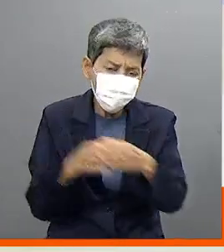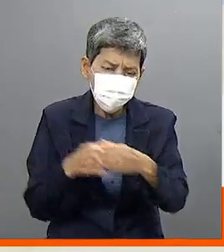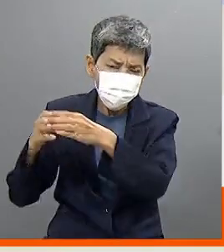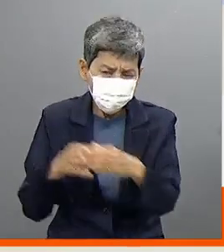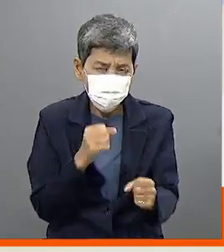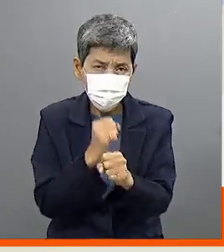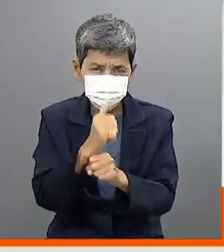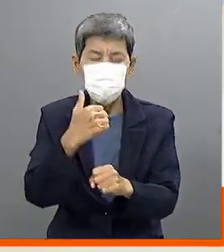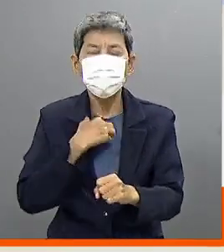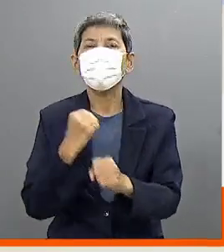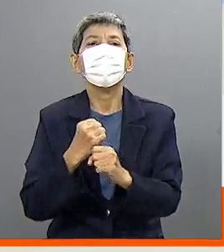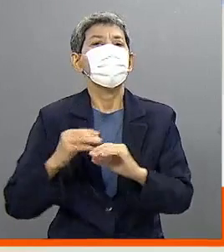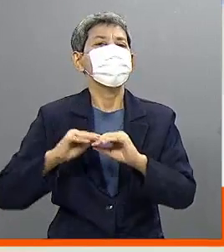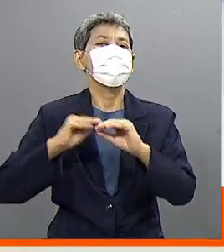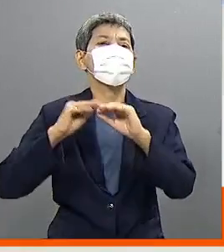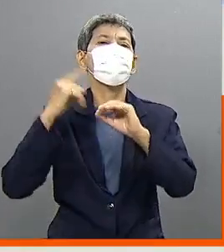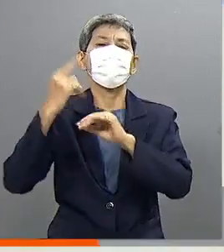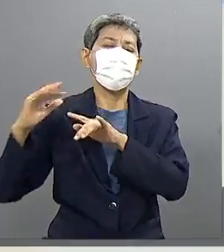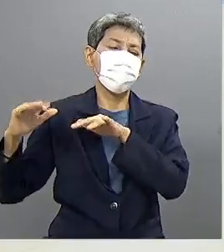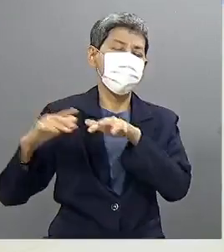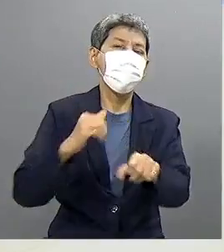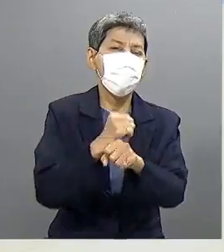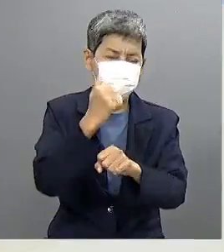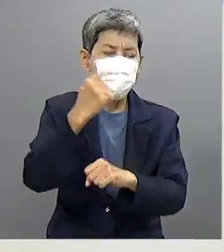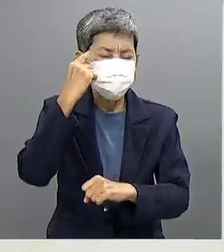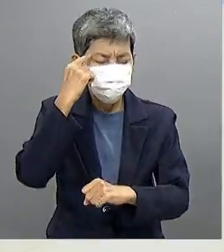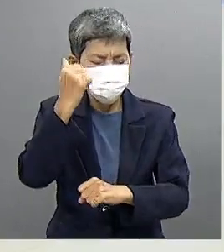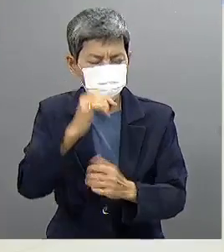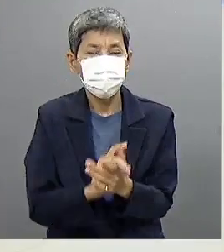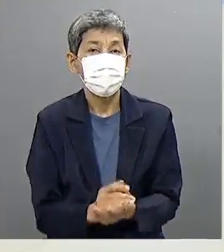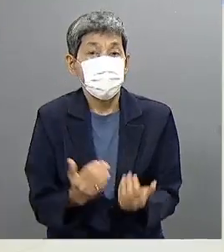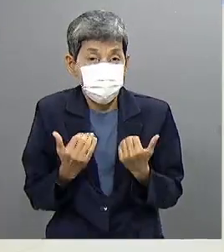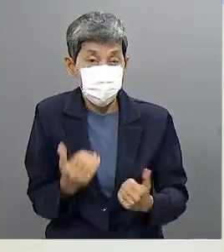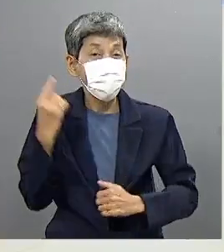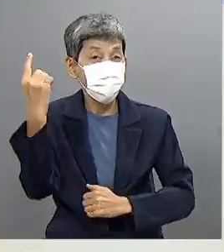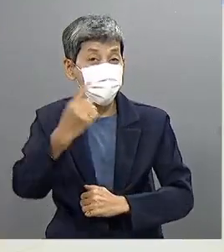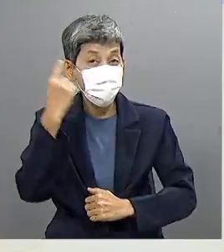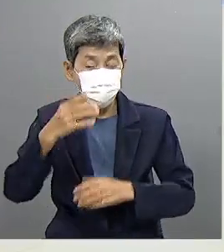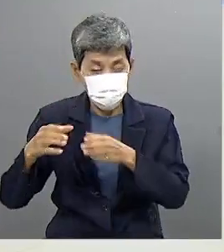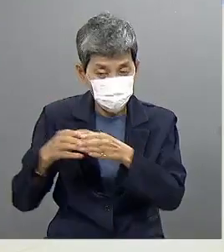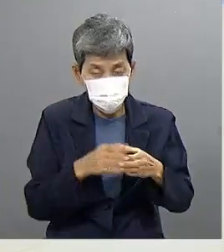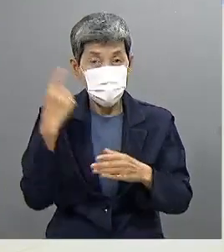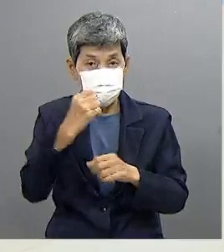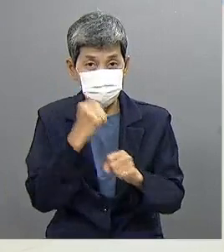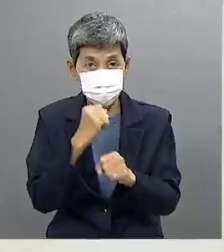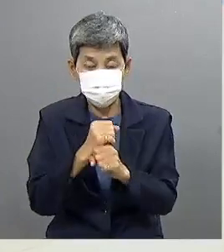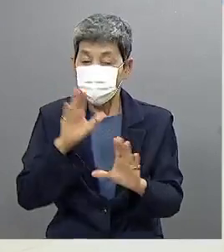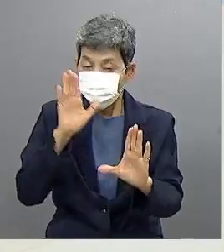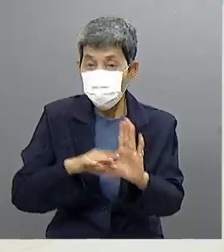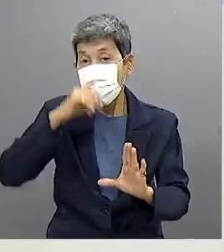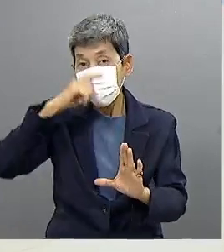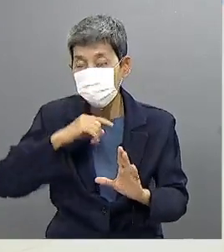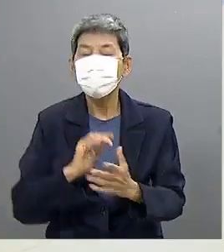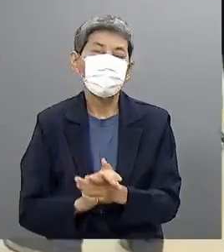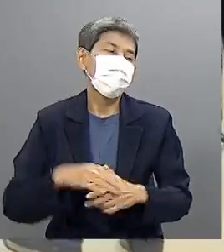พิ่มจำนวนนักท่องเที่ยวต่างชาติให้ไทยในปีนี้ค่ะซึ่งปัจจุบันนักท่องเที่ยวกลุ่มทัวร์มองว่าการลงทะเบียนไทยแลนด์พาสเป็นเรื่องที่ยุ่งยาก